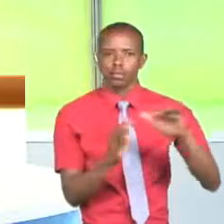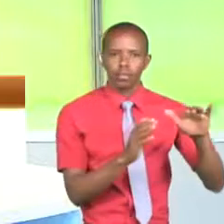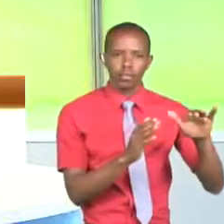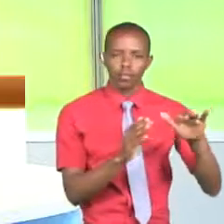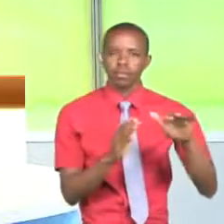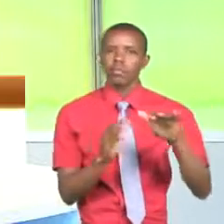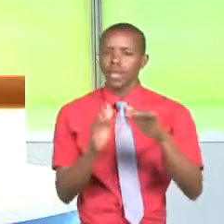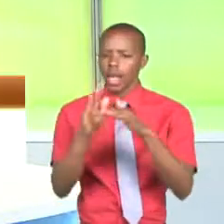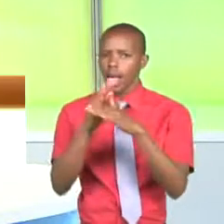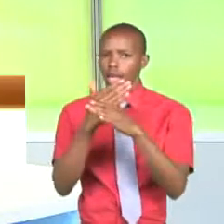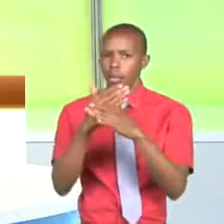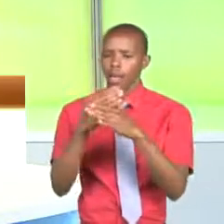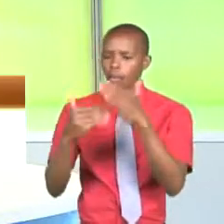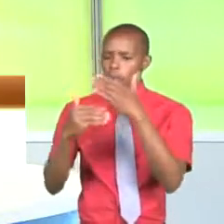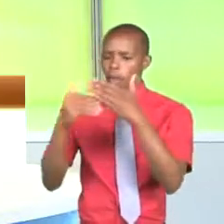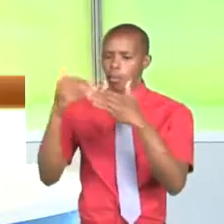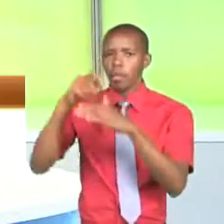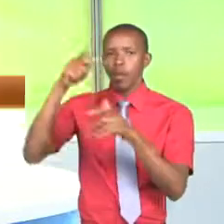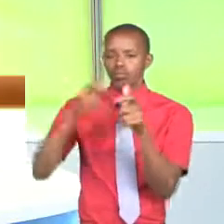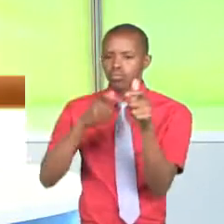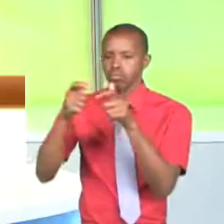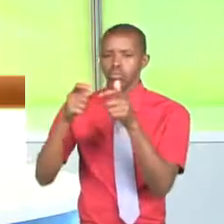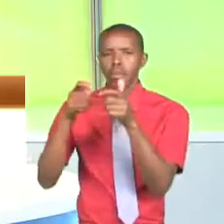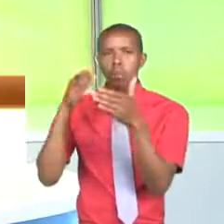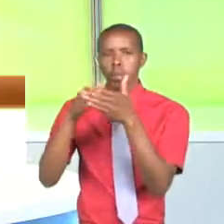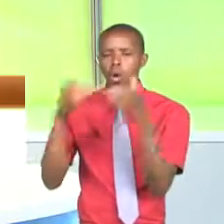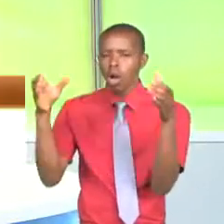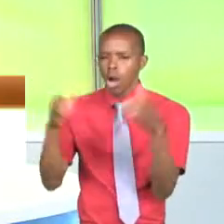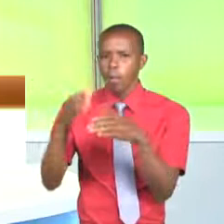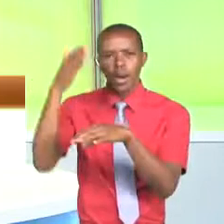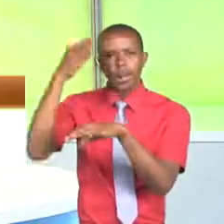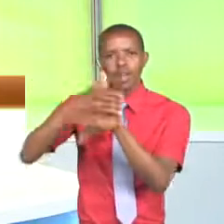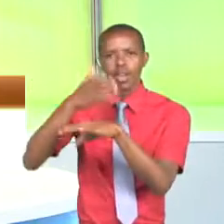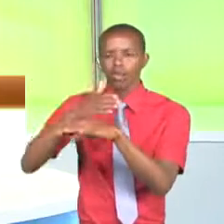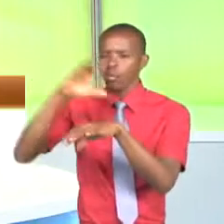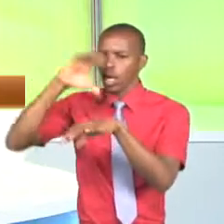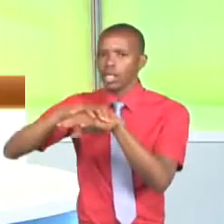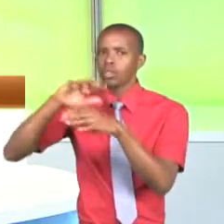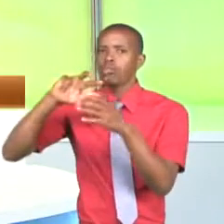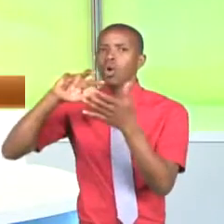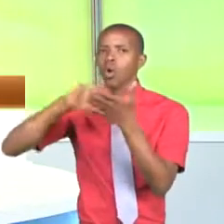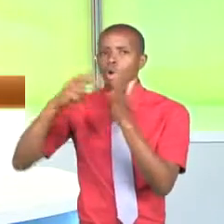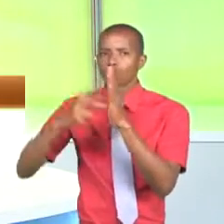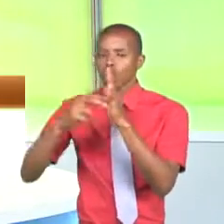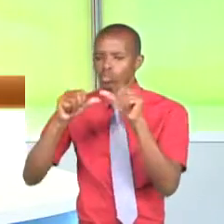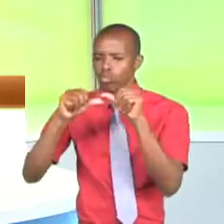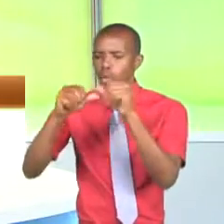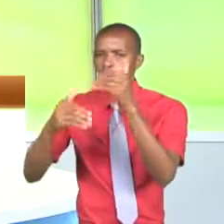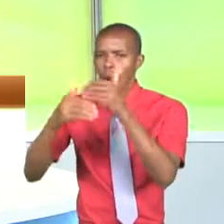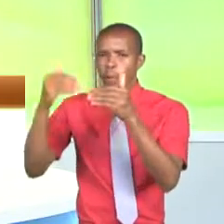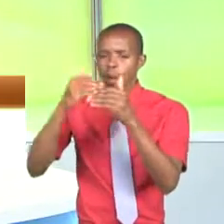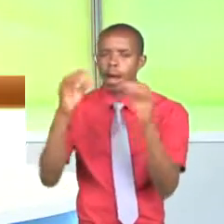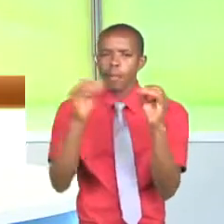Bado sekta ya kawi inahitaji kudhibitiwa ili kuzuia kampuni ghushi dhidi ya kupata kandarasi za kuendeleza ujenzi. Katika